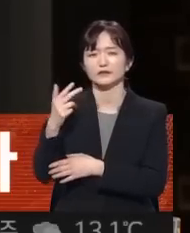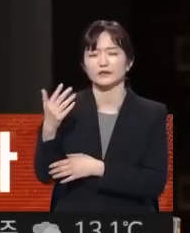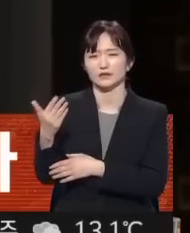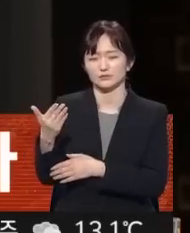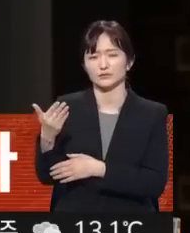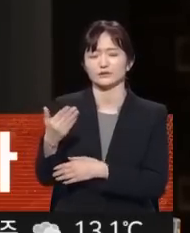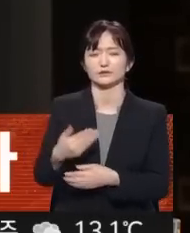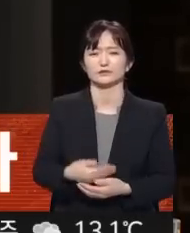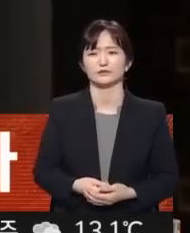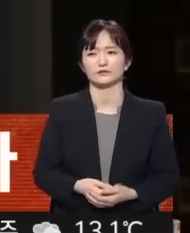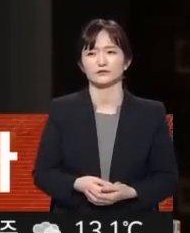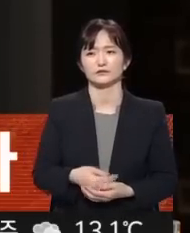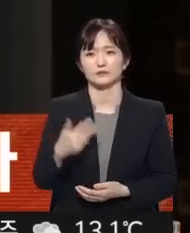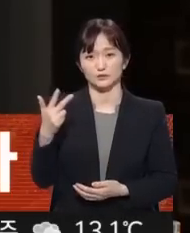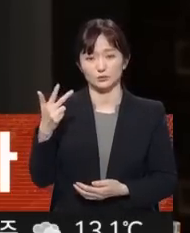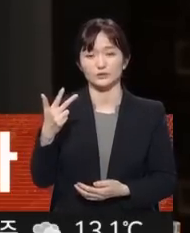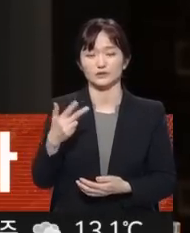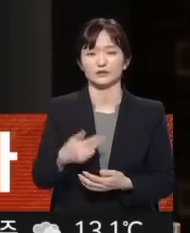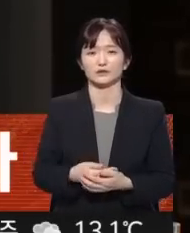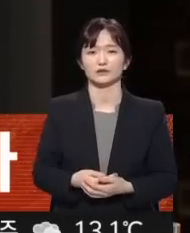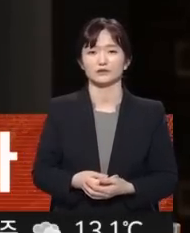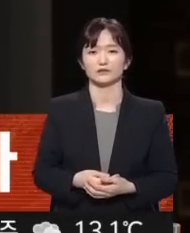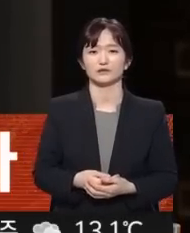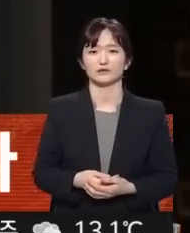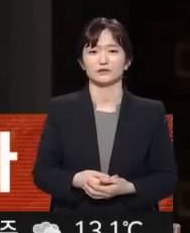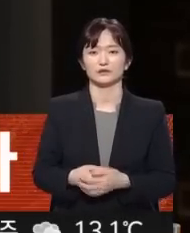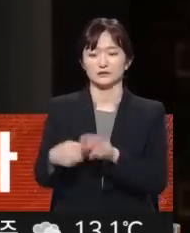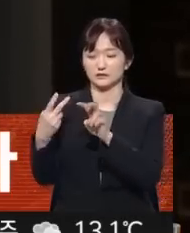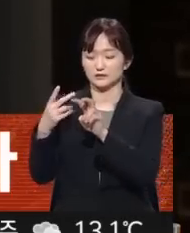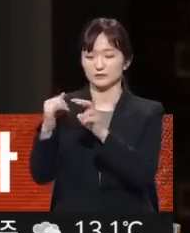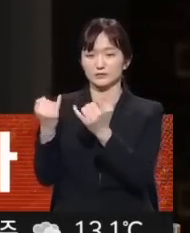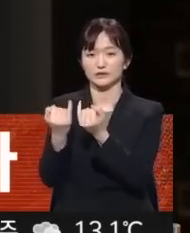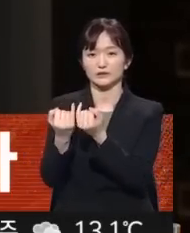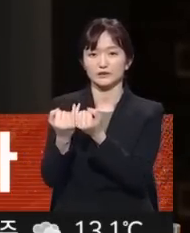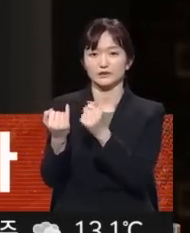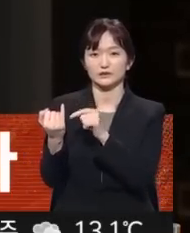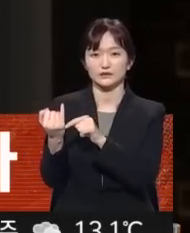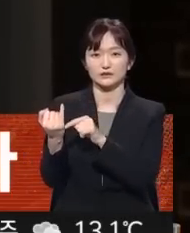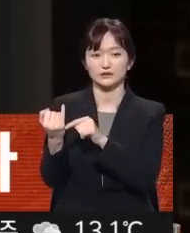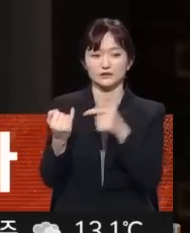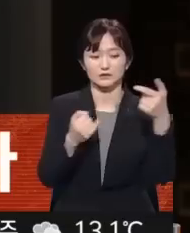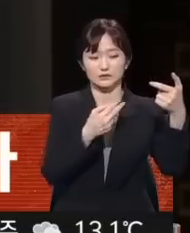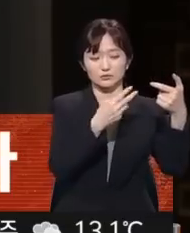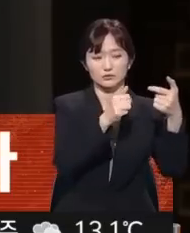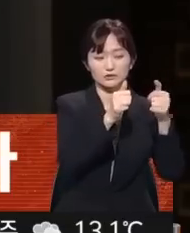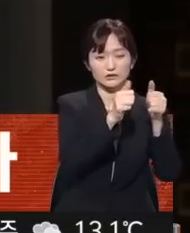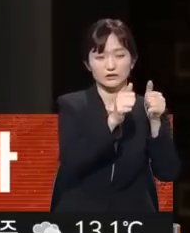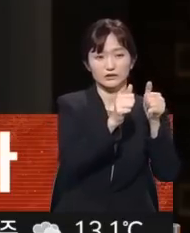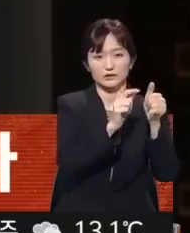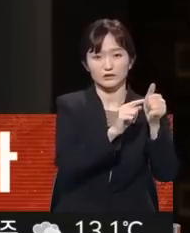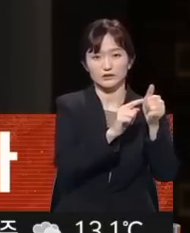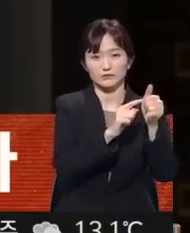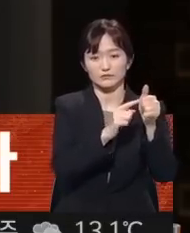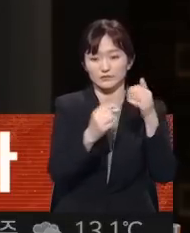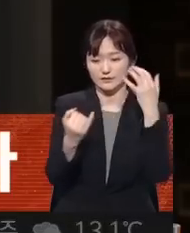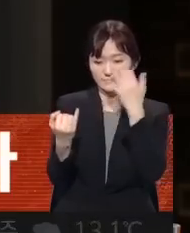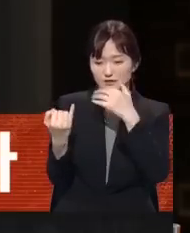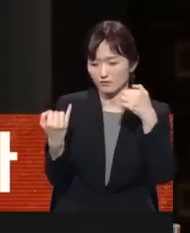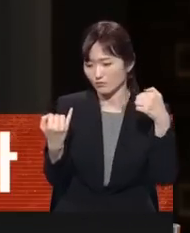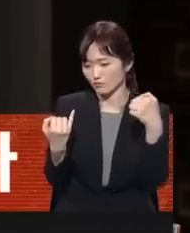연령이 7살 아이 수준에 지적 장애를 가진 20대 여성이 방금 들으신 그 60대 마을 주민에게 성폭행을